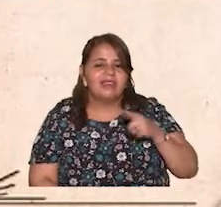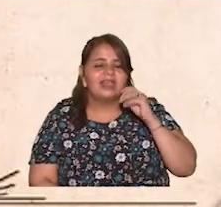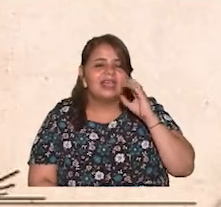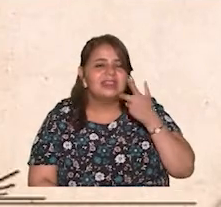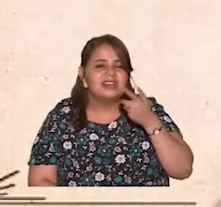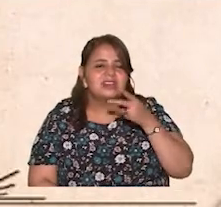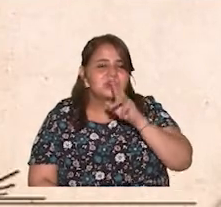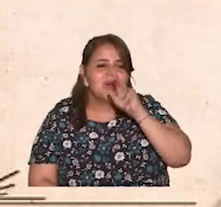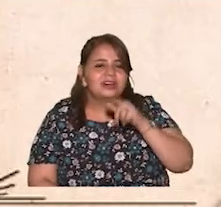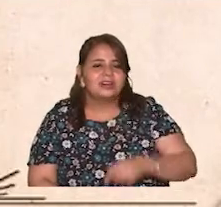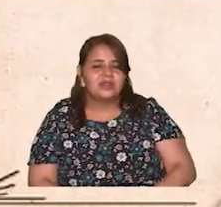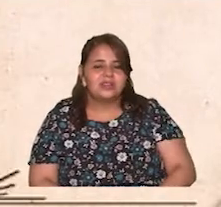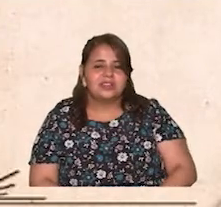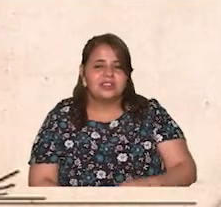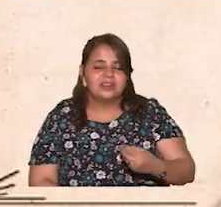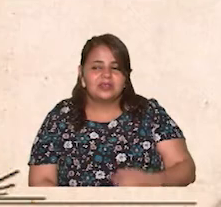الموضوع.